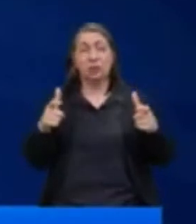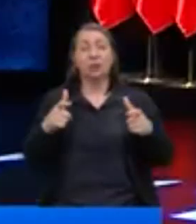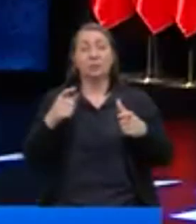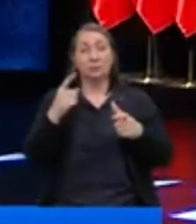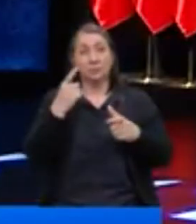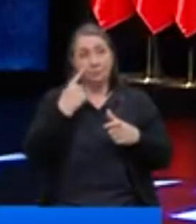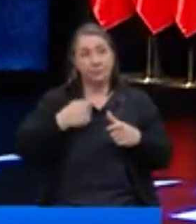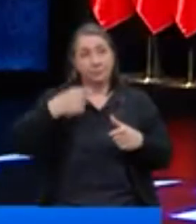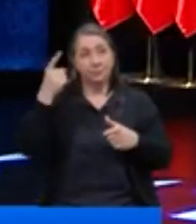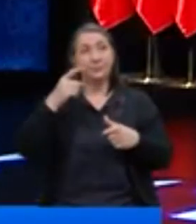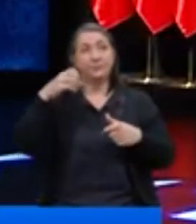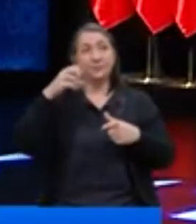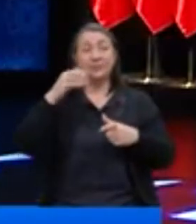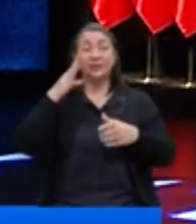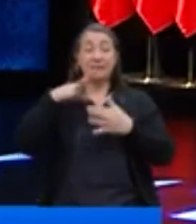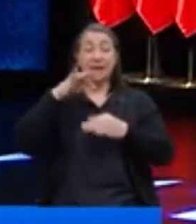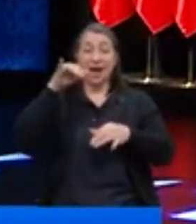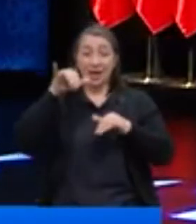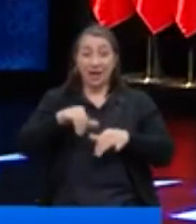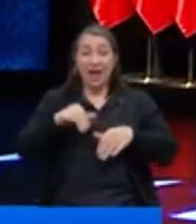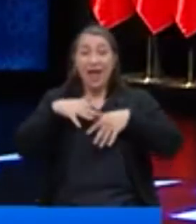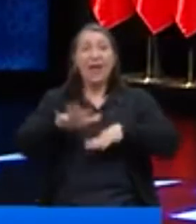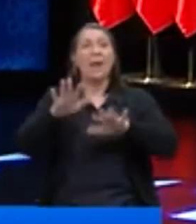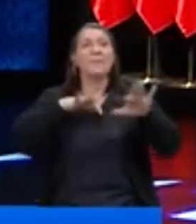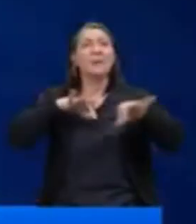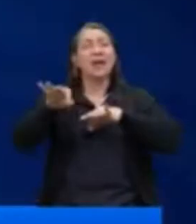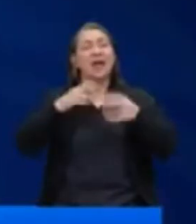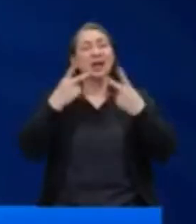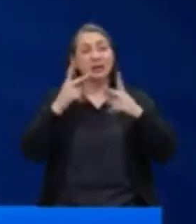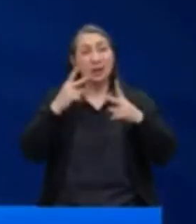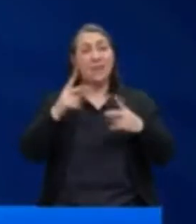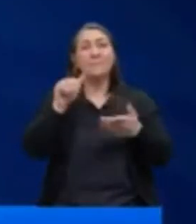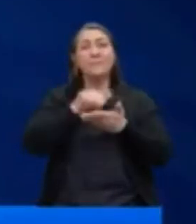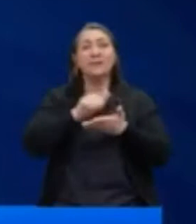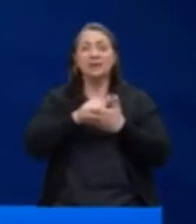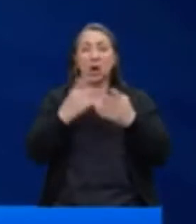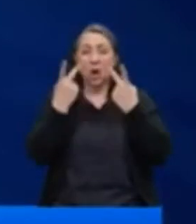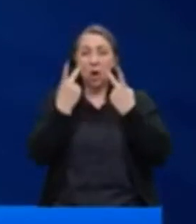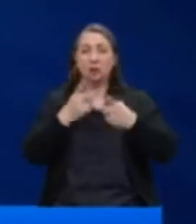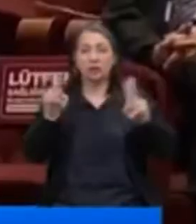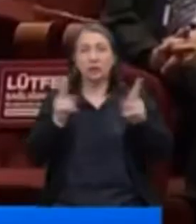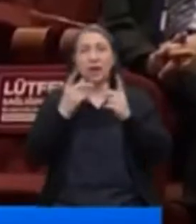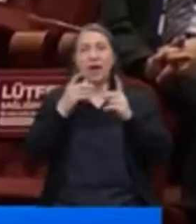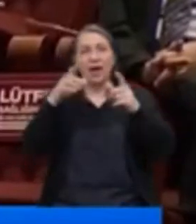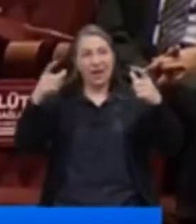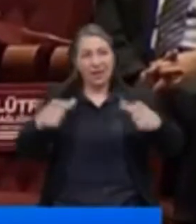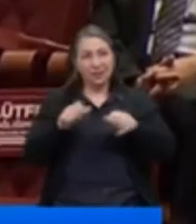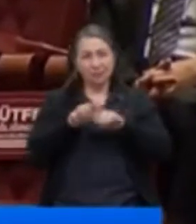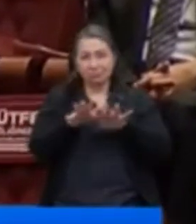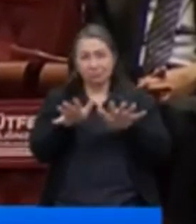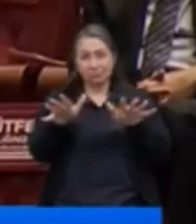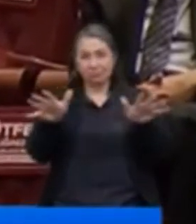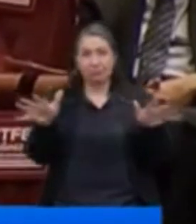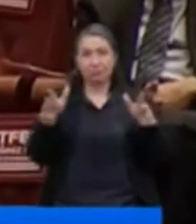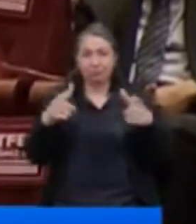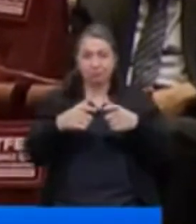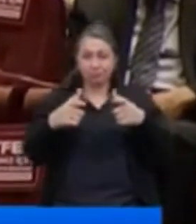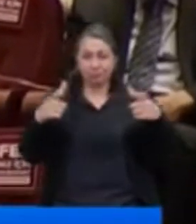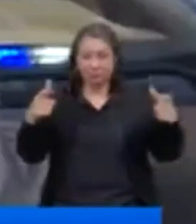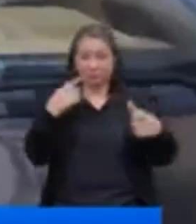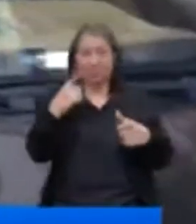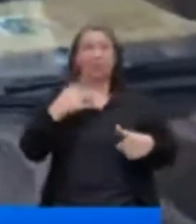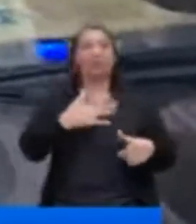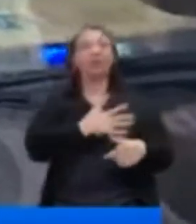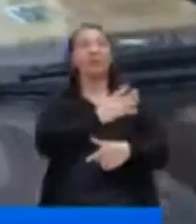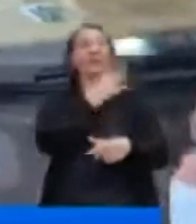Cumhurbaşkanı Erdoğan insan hakları eylem planını açıklarken basın özgürlüğü alanının genişletileceğini söyledi. O sözlerinin ardından